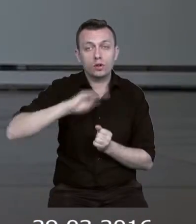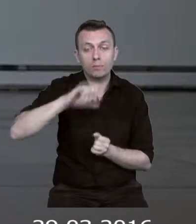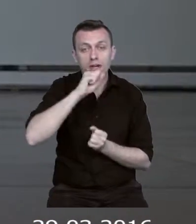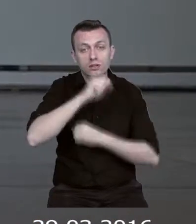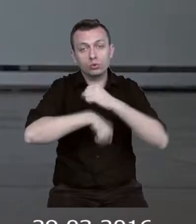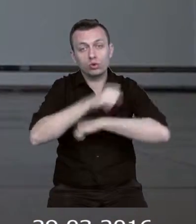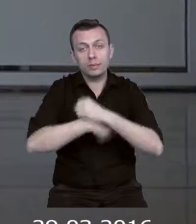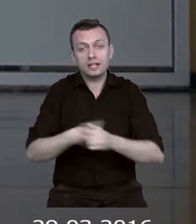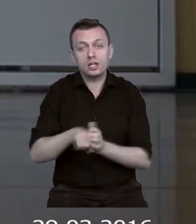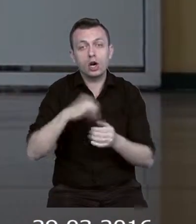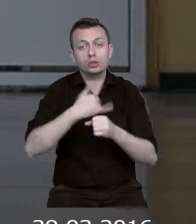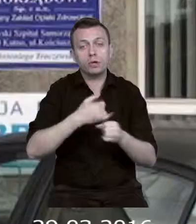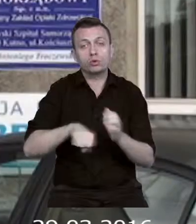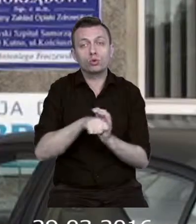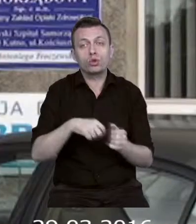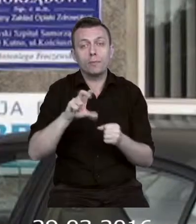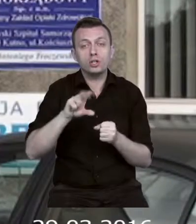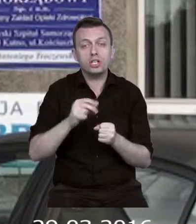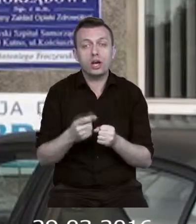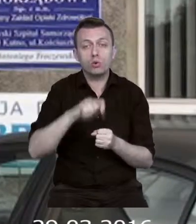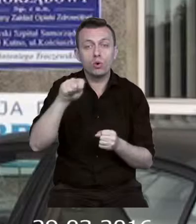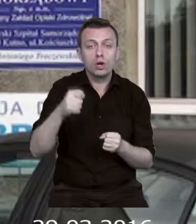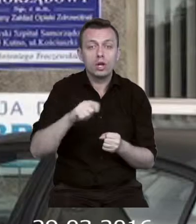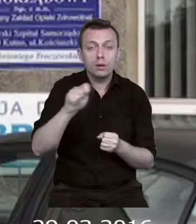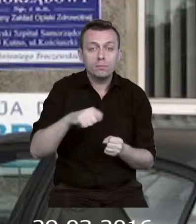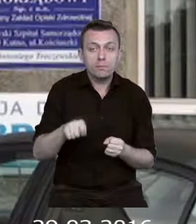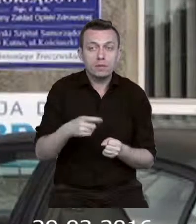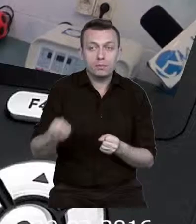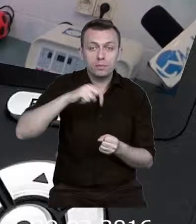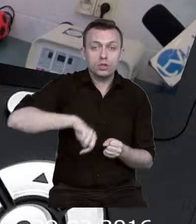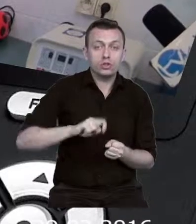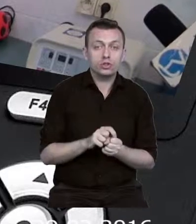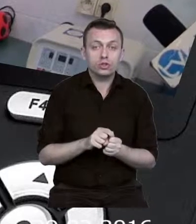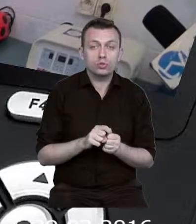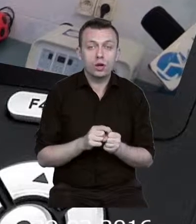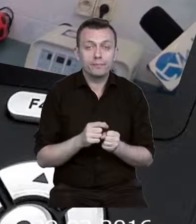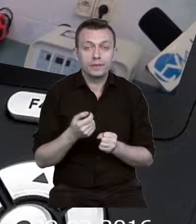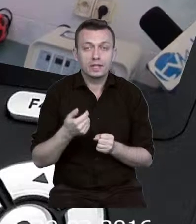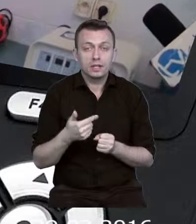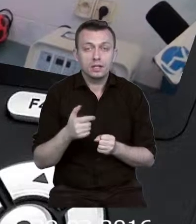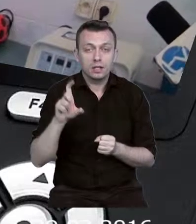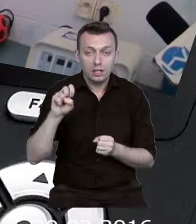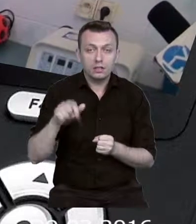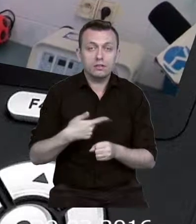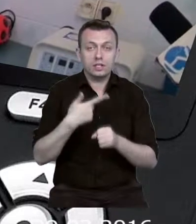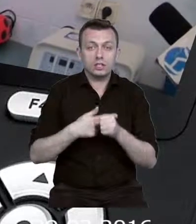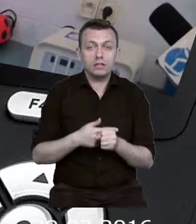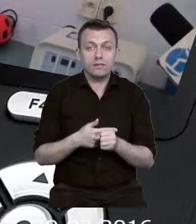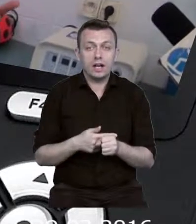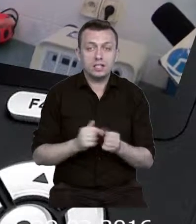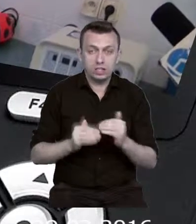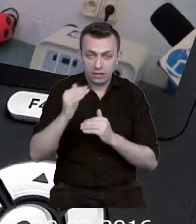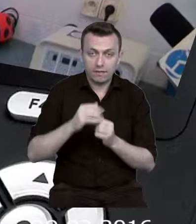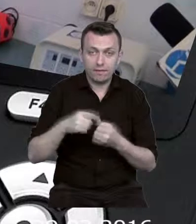począwszy od piątku do poniedziałku trafiło 229 osób. 108 osób były to przypadki